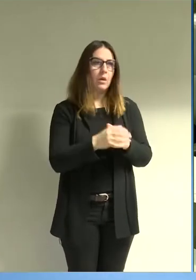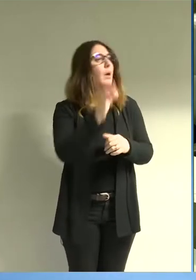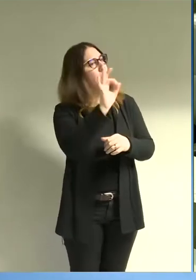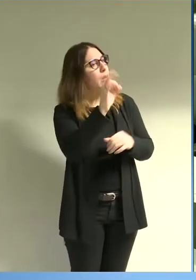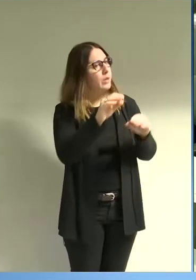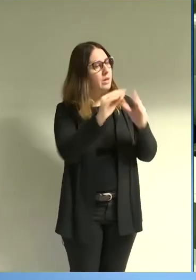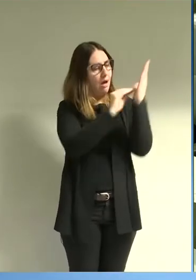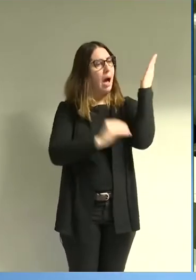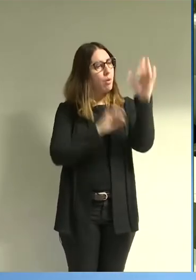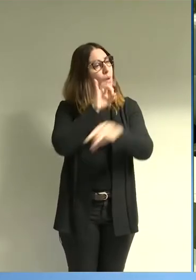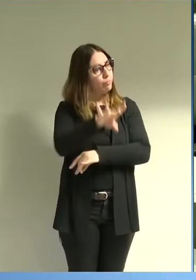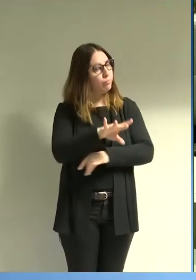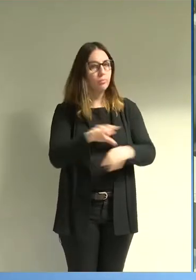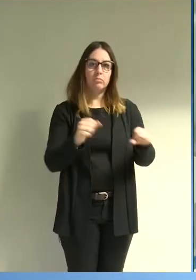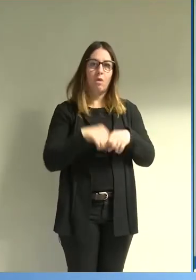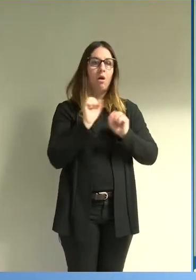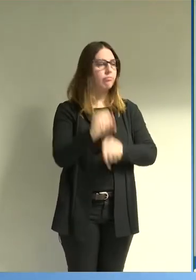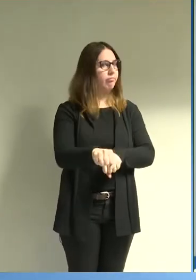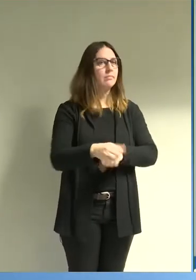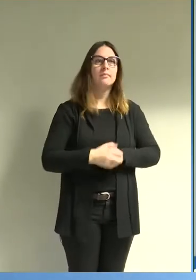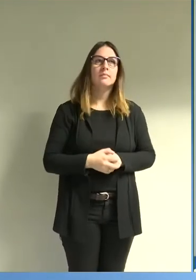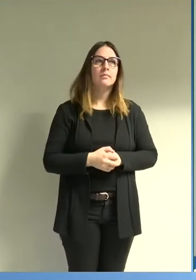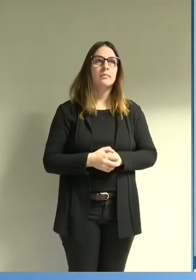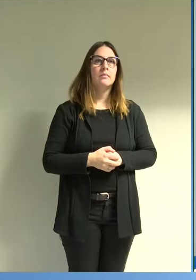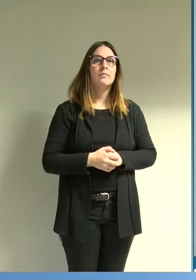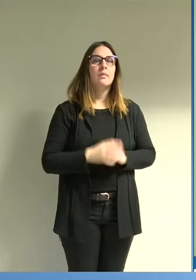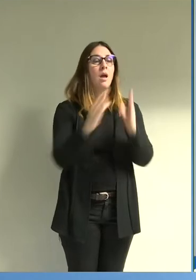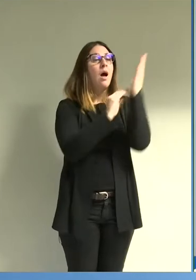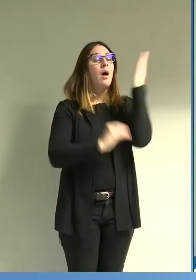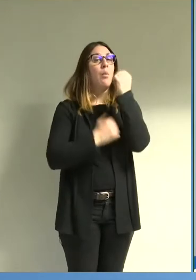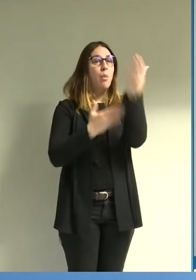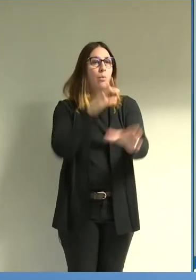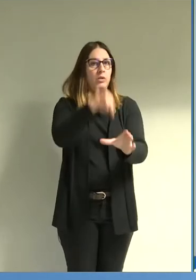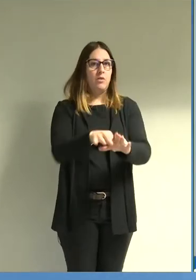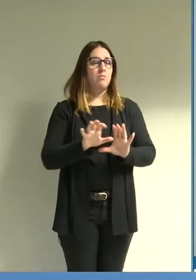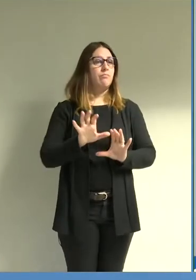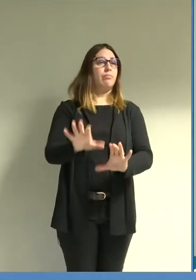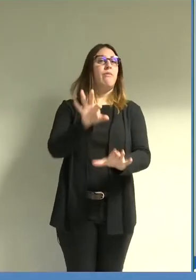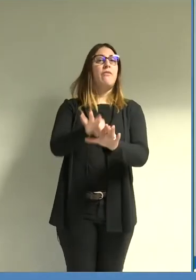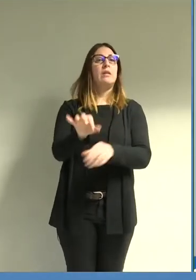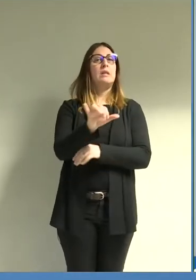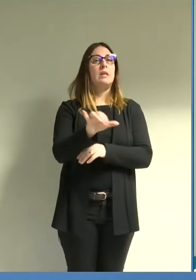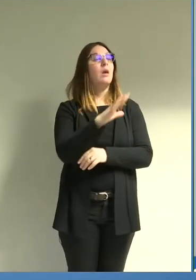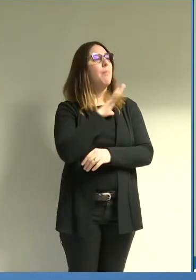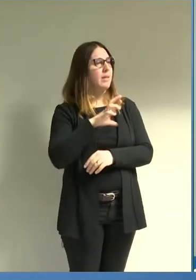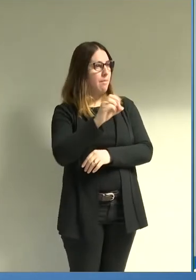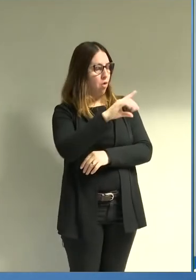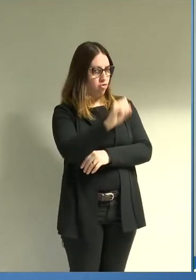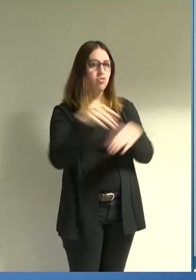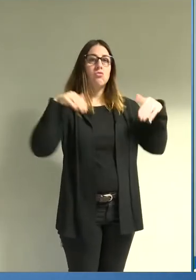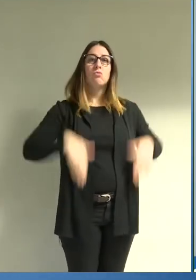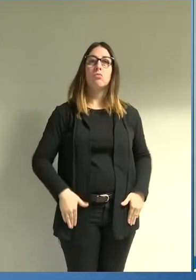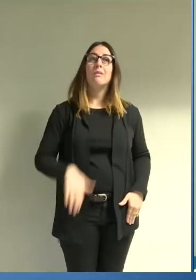repousser l'amendement merci je mets donc voile amendement qui ne prend pas part au vote madame roche qui s'abstient